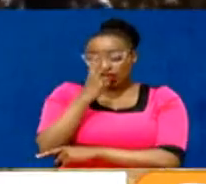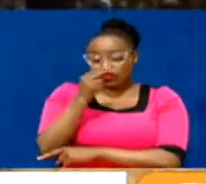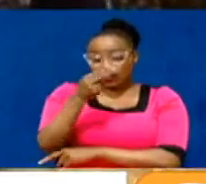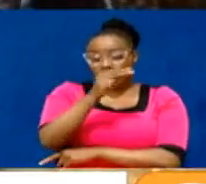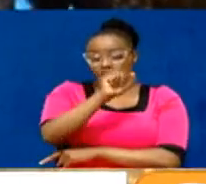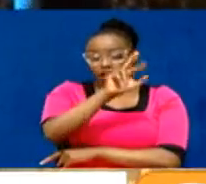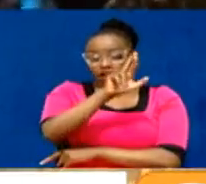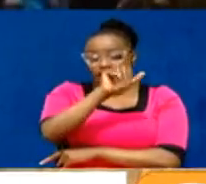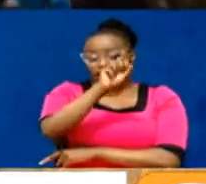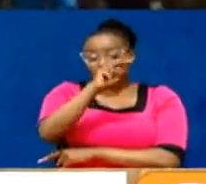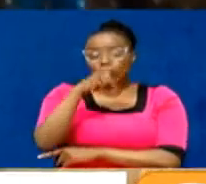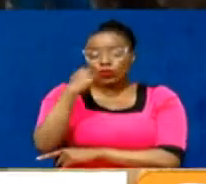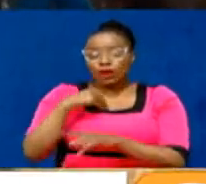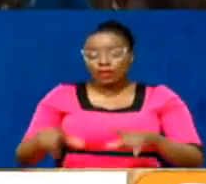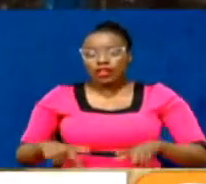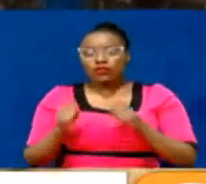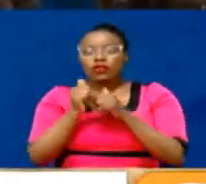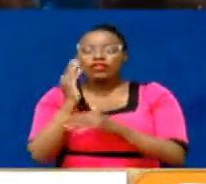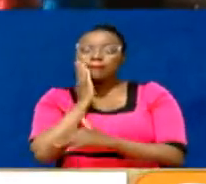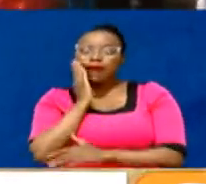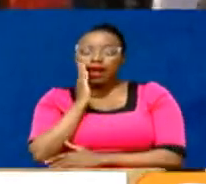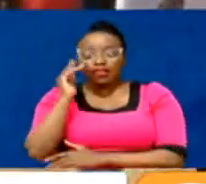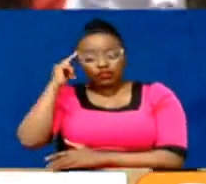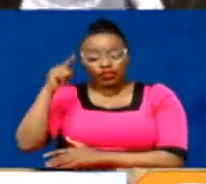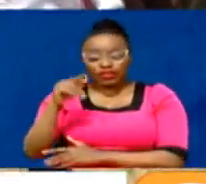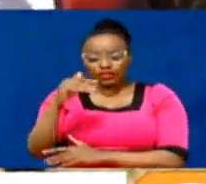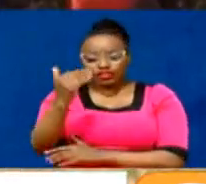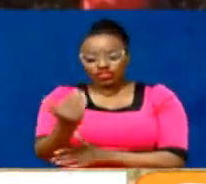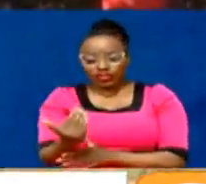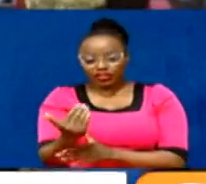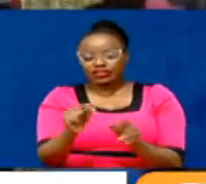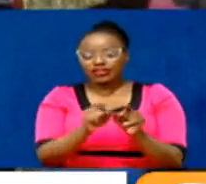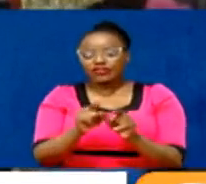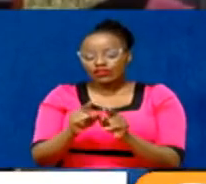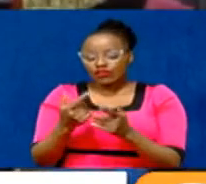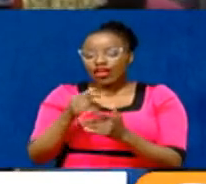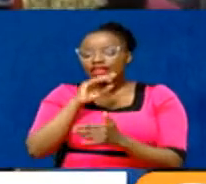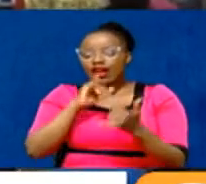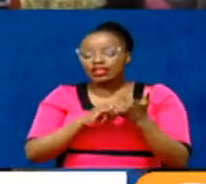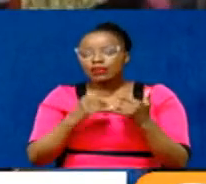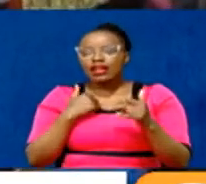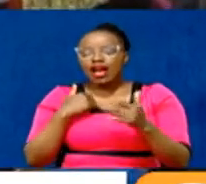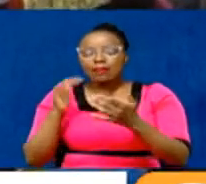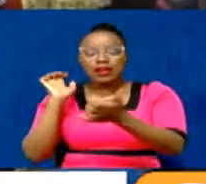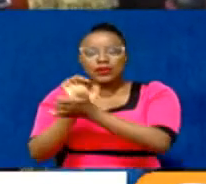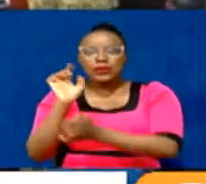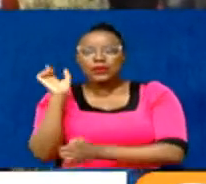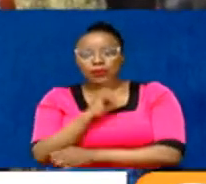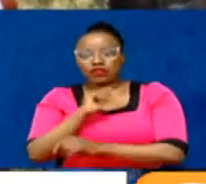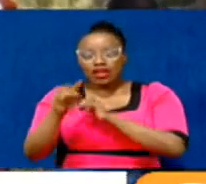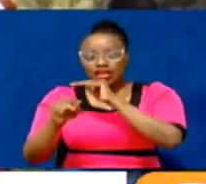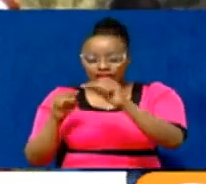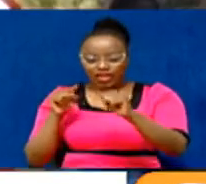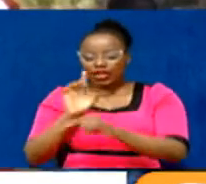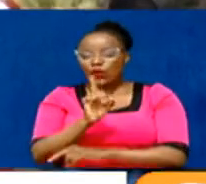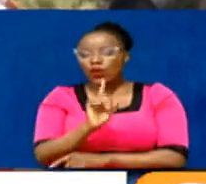Hudson Nyamwamba ambaye amekuwa akiishi na mamake mtoto huyo. Kwa mujibu wa mamake marehemu, mumewe ambaye kwa sasa yuko korokoroni, alimuua